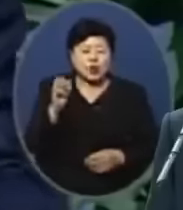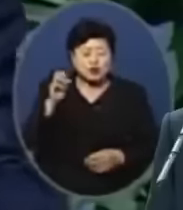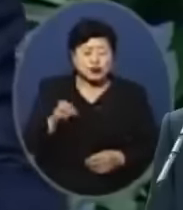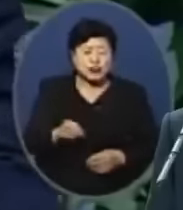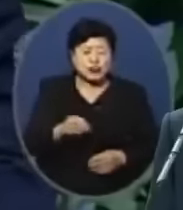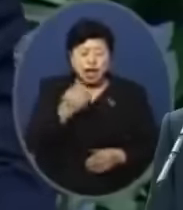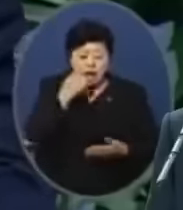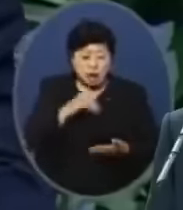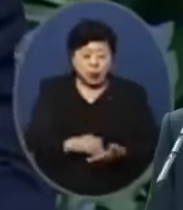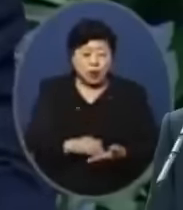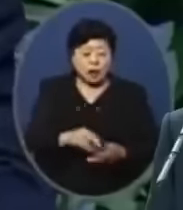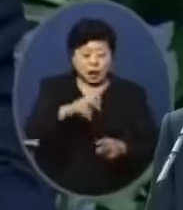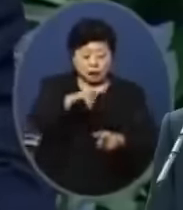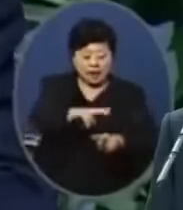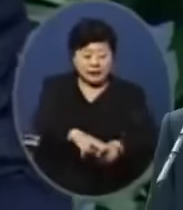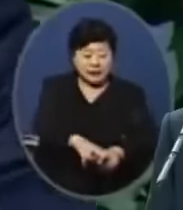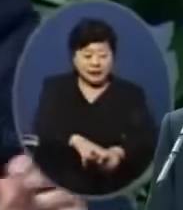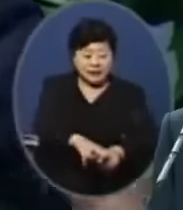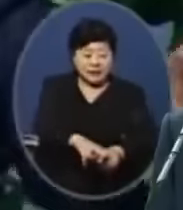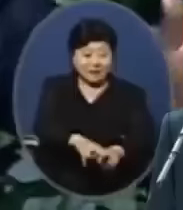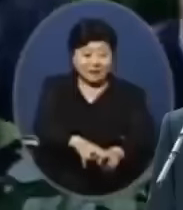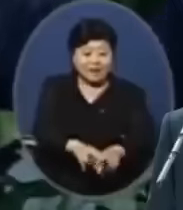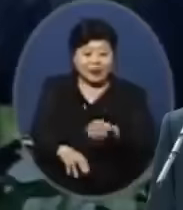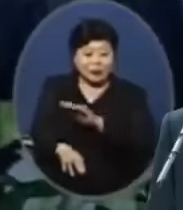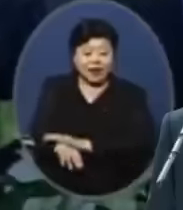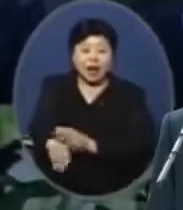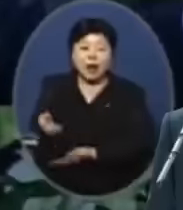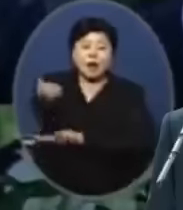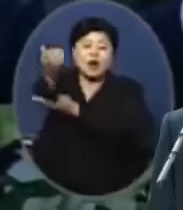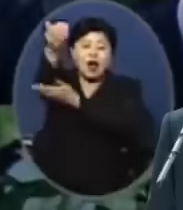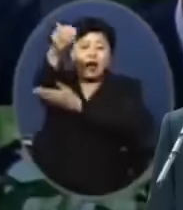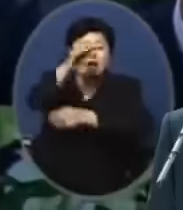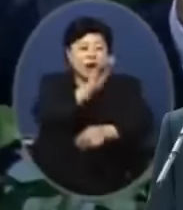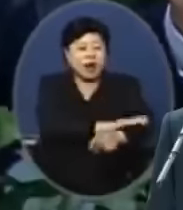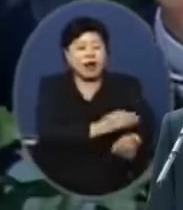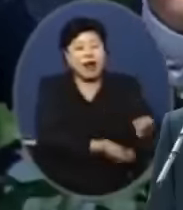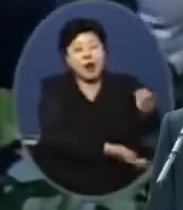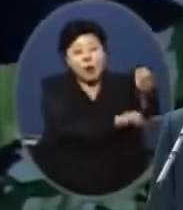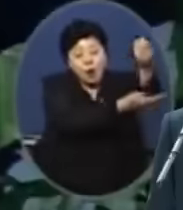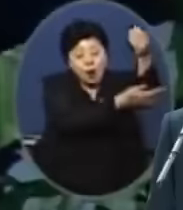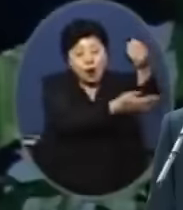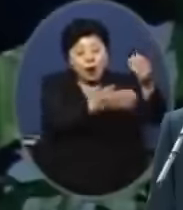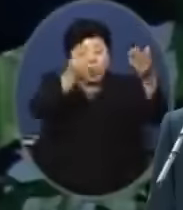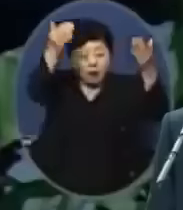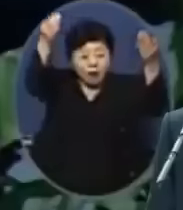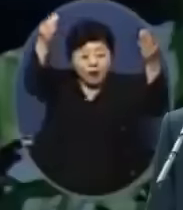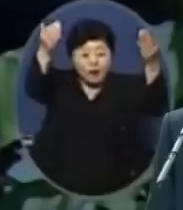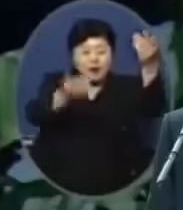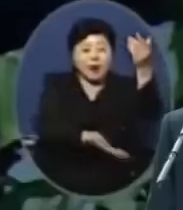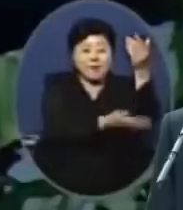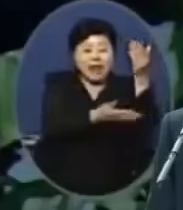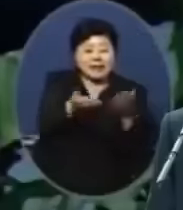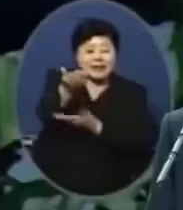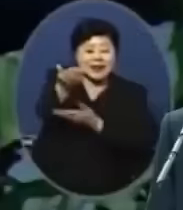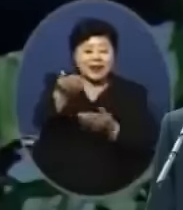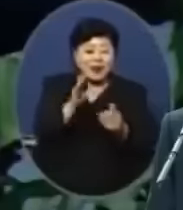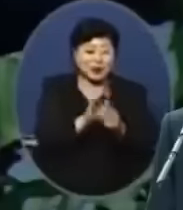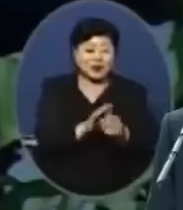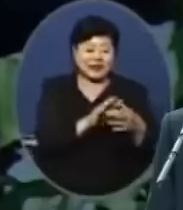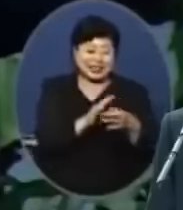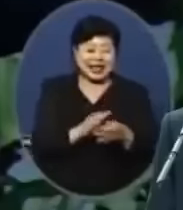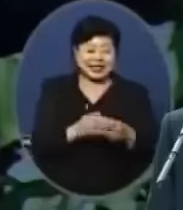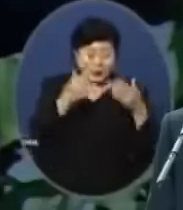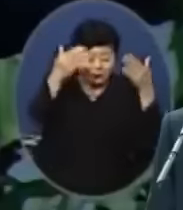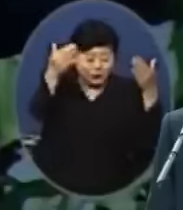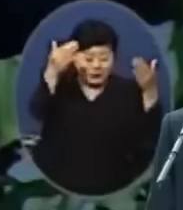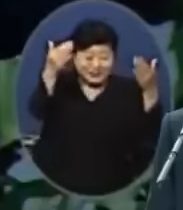놓고 그 위에 앉아 있게 하고 한쪽 팔은 아론이 한쪽 팔은 훌이 받들어 들어서